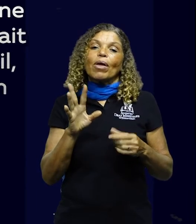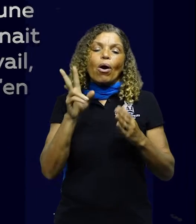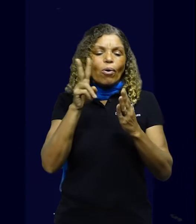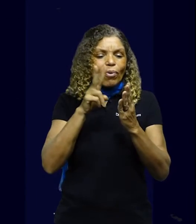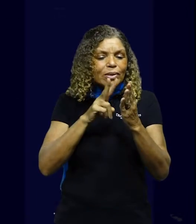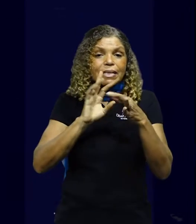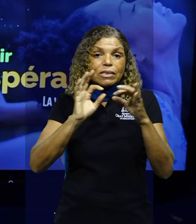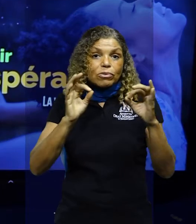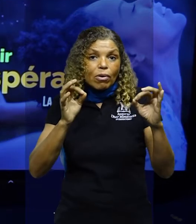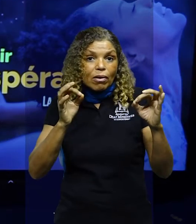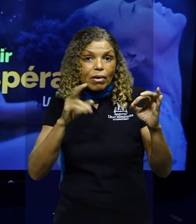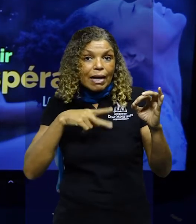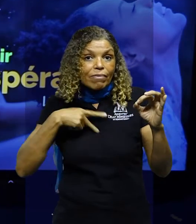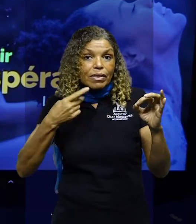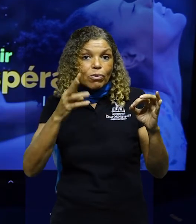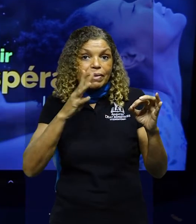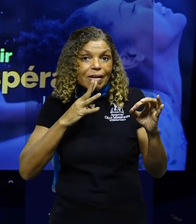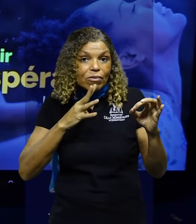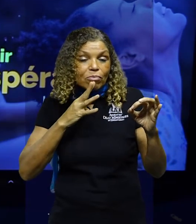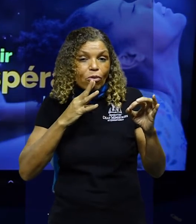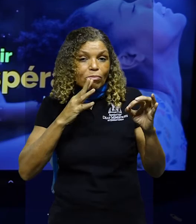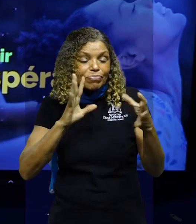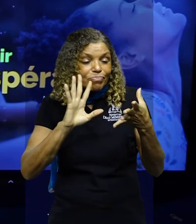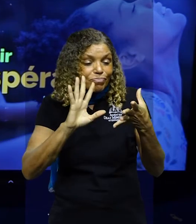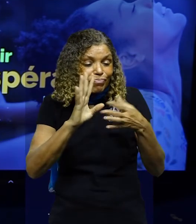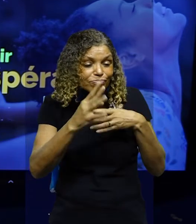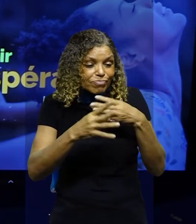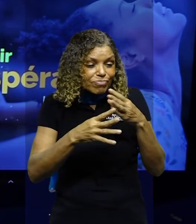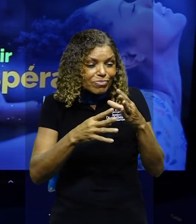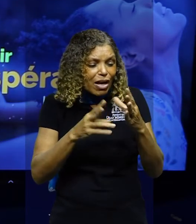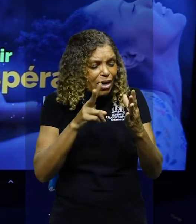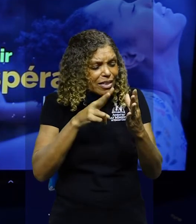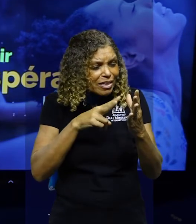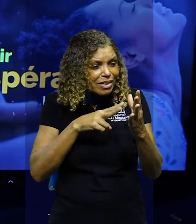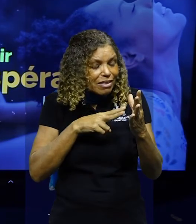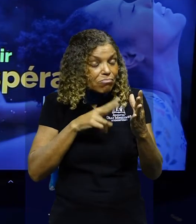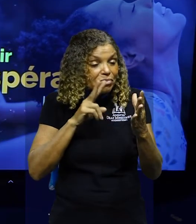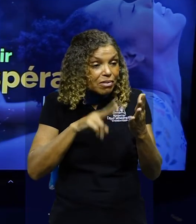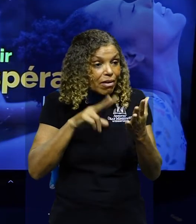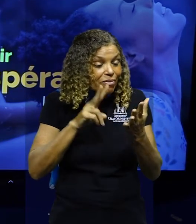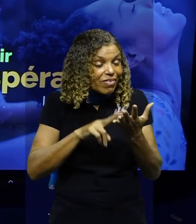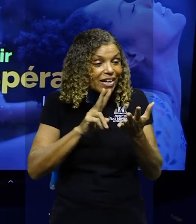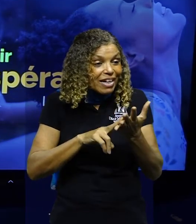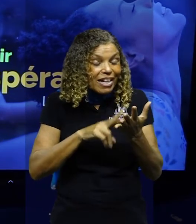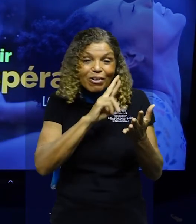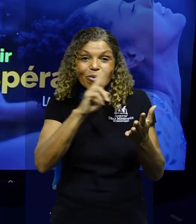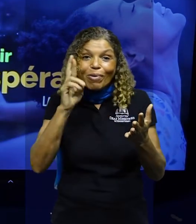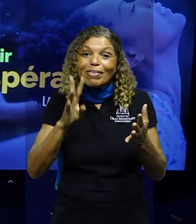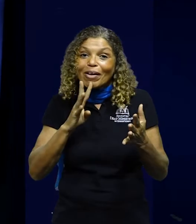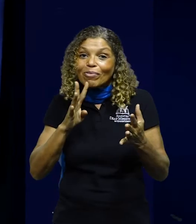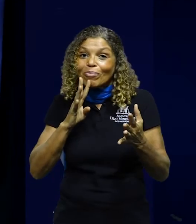lire l'histoire de la vie de cet homme, de Salomon, effectivement, il ne s'est refusé aucun plaisir, dans aucun